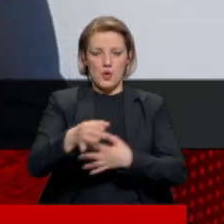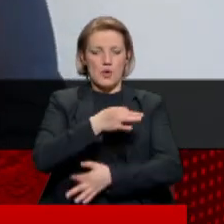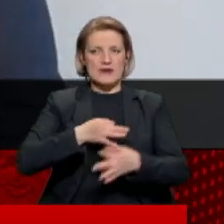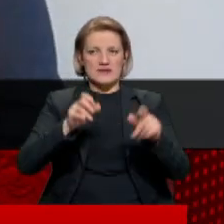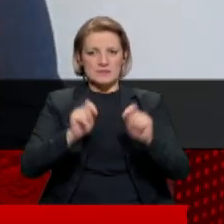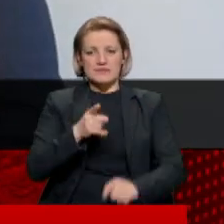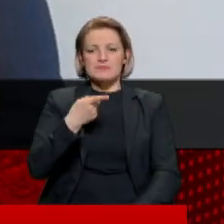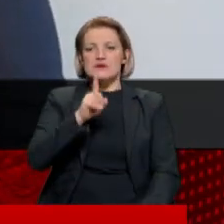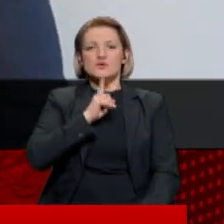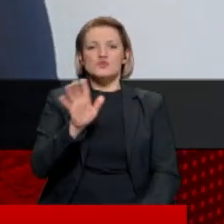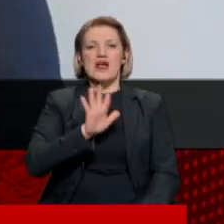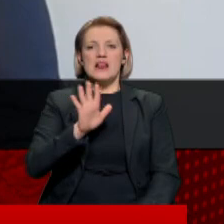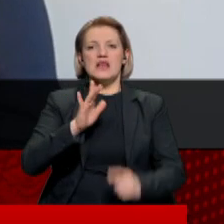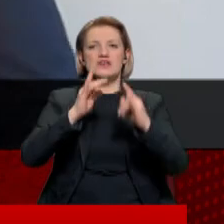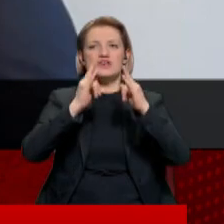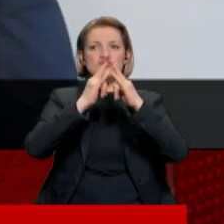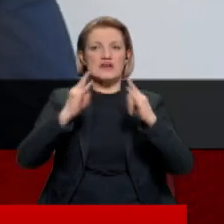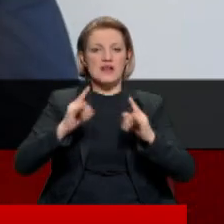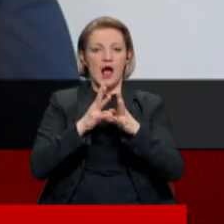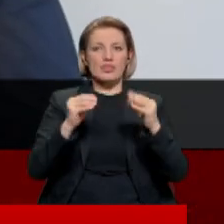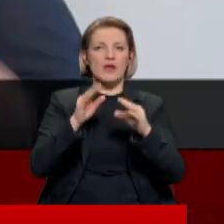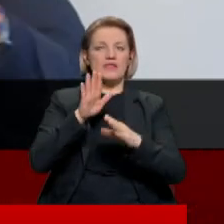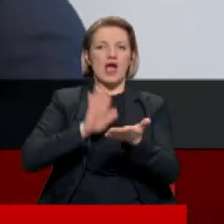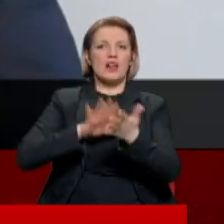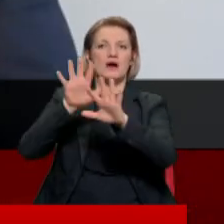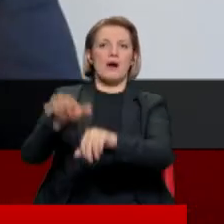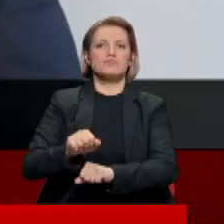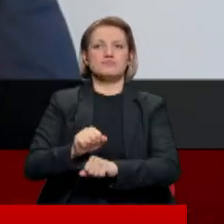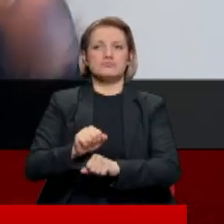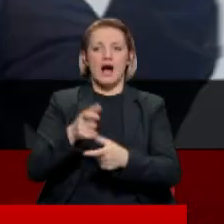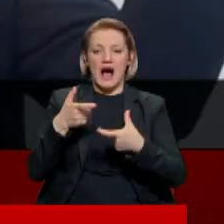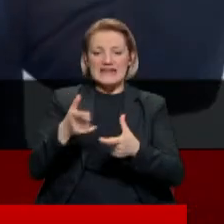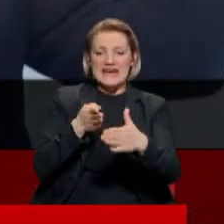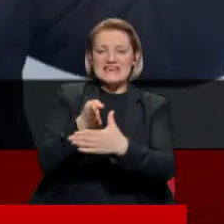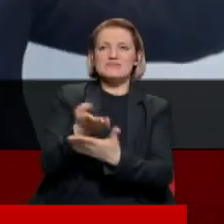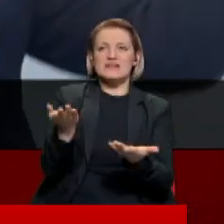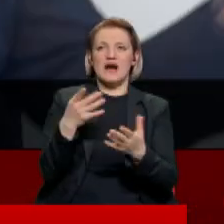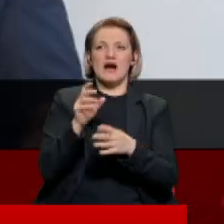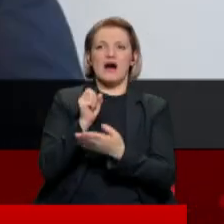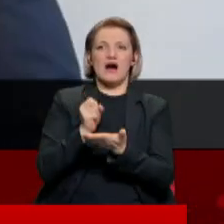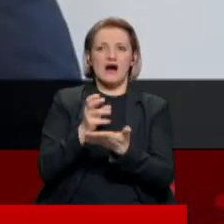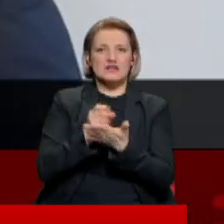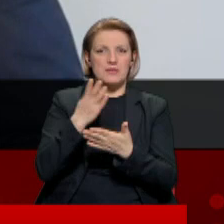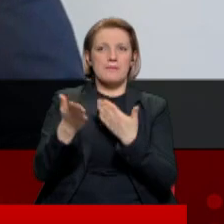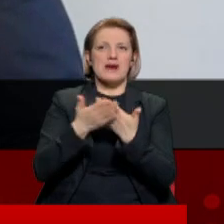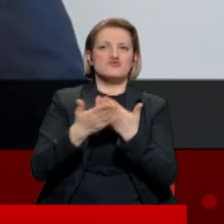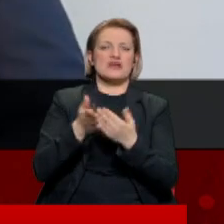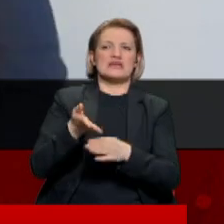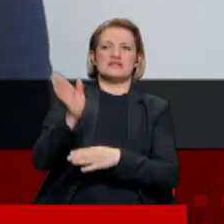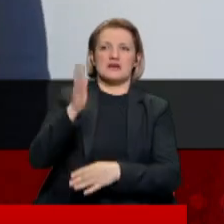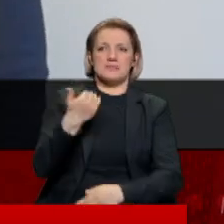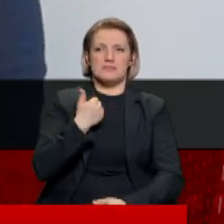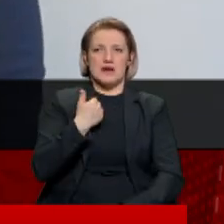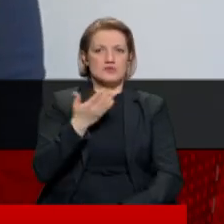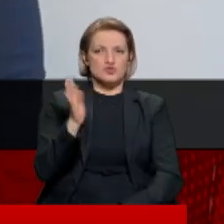ettiğim 1150 çadıra Adana'da el koydular. Üstelik Hatay'a da girmedi. Adıyaman'a, Maraş'a, Ekiman'a gitti.